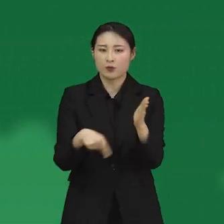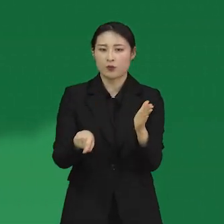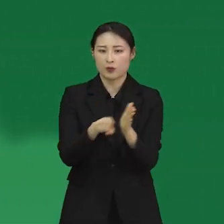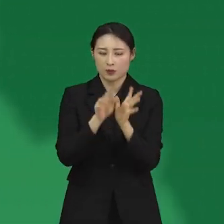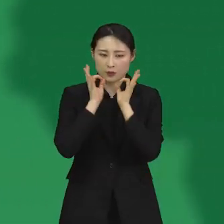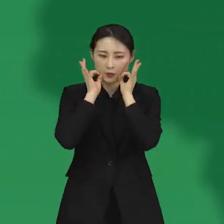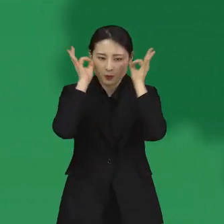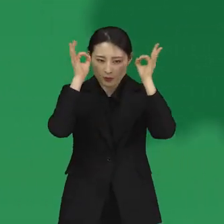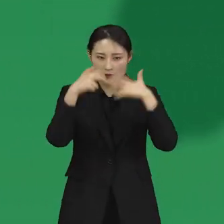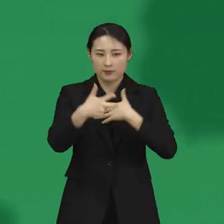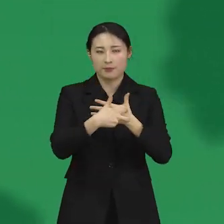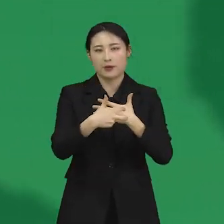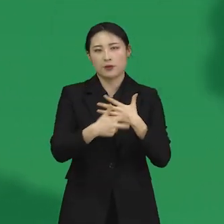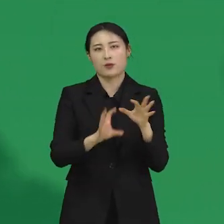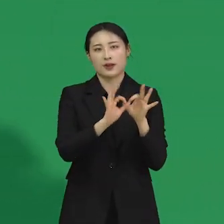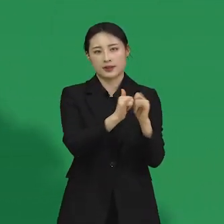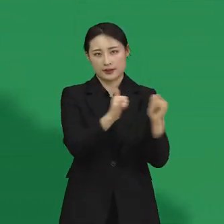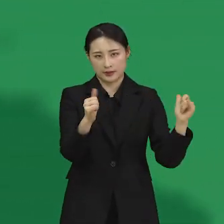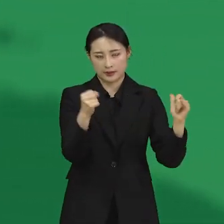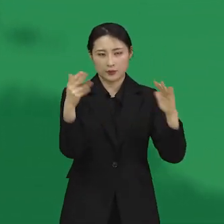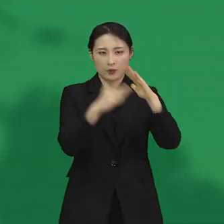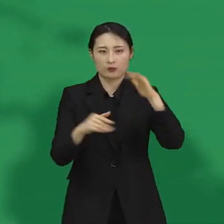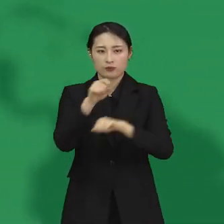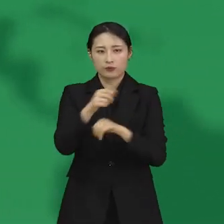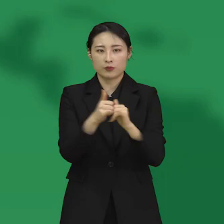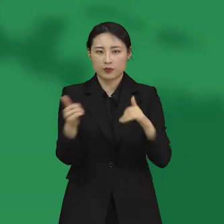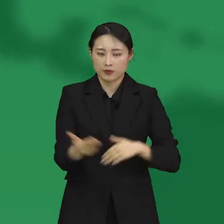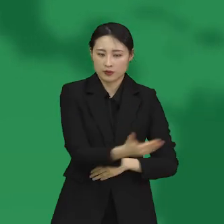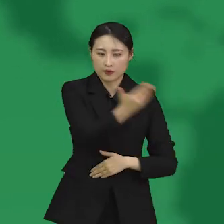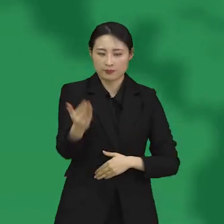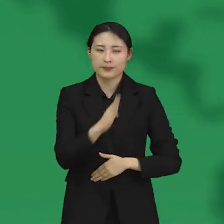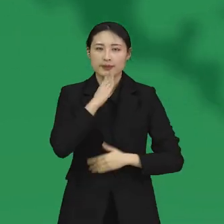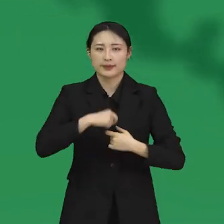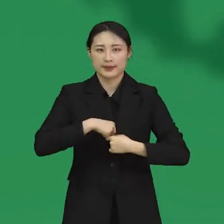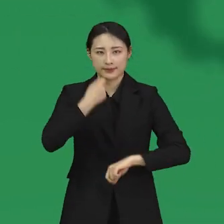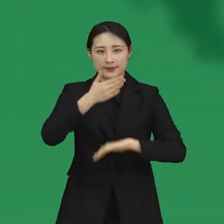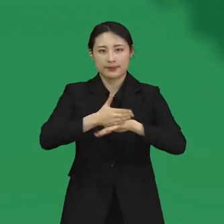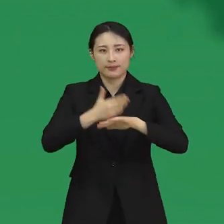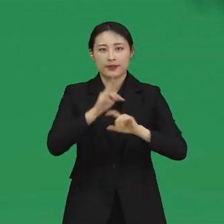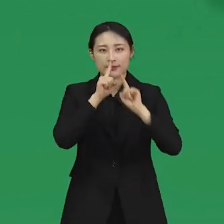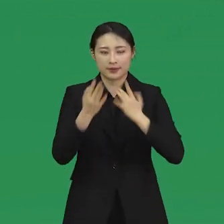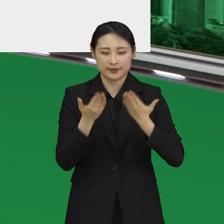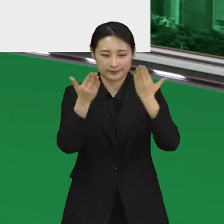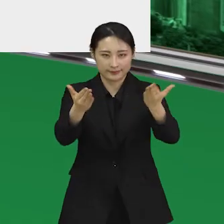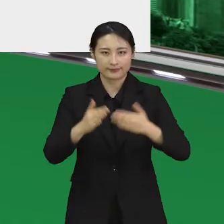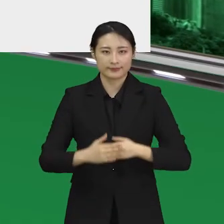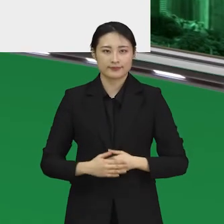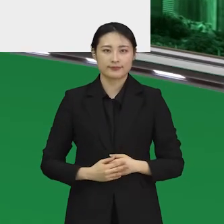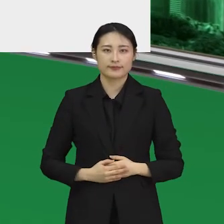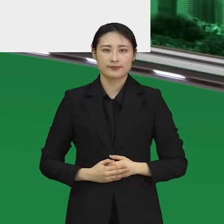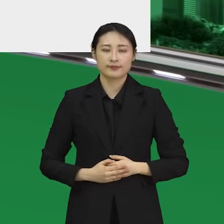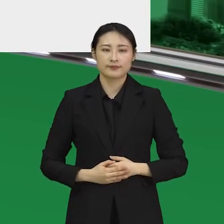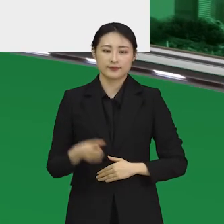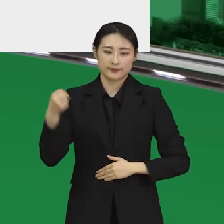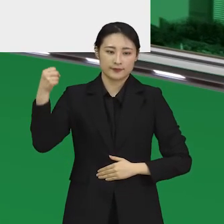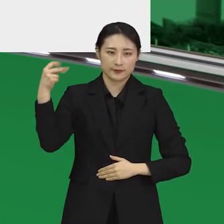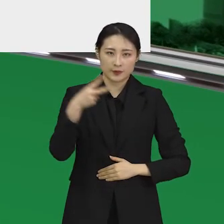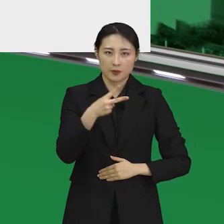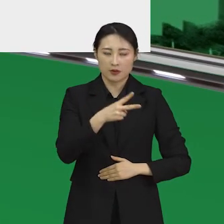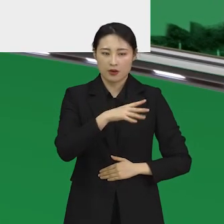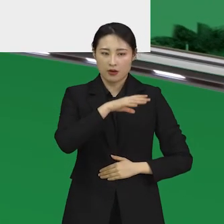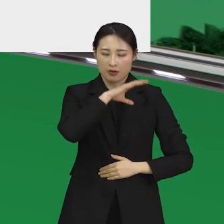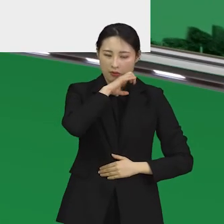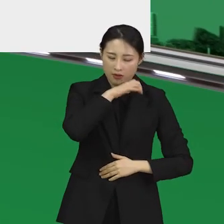모든 의료진과 우리 공무원 여러분들께 진심으로 감사의 말씀을 올립니다. 또한 불평과